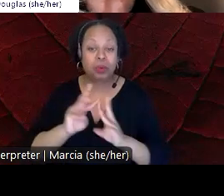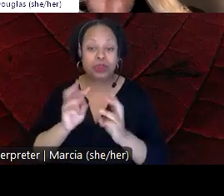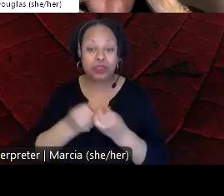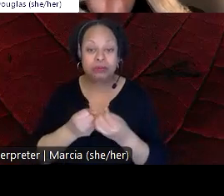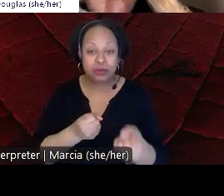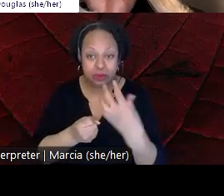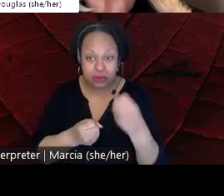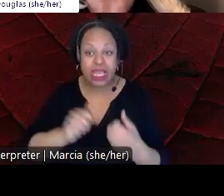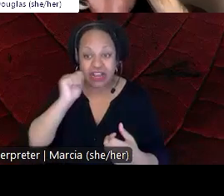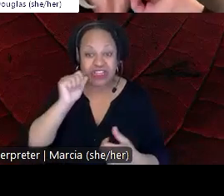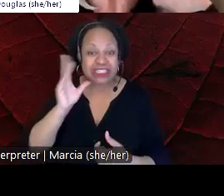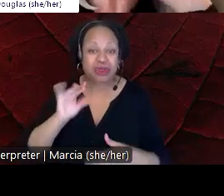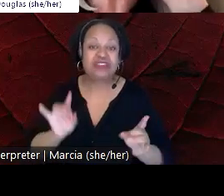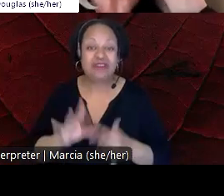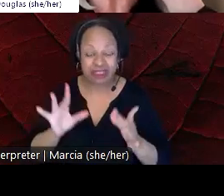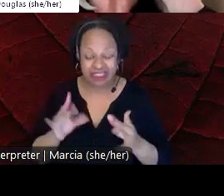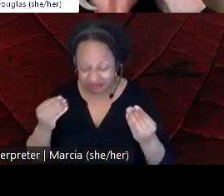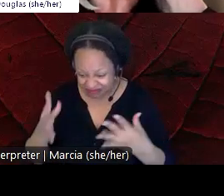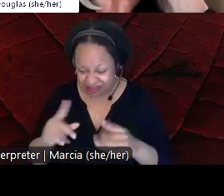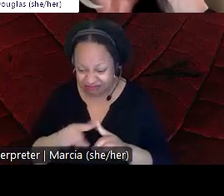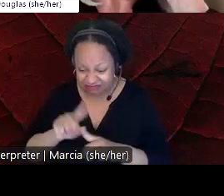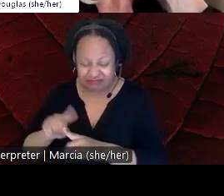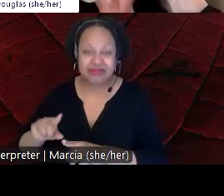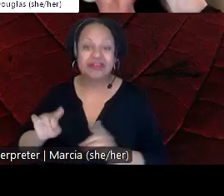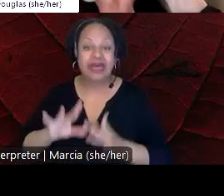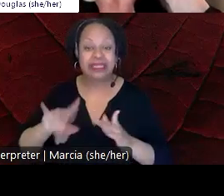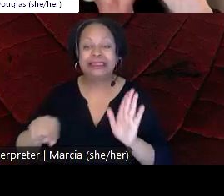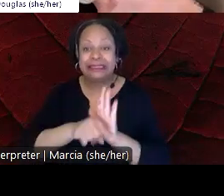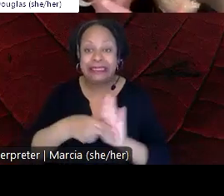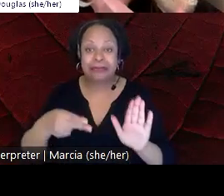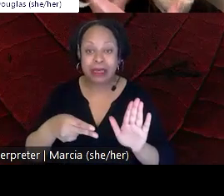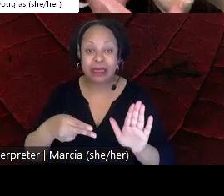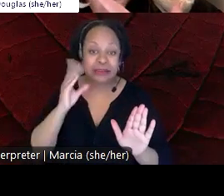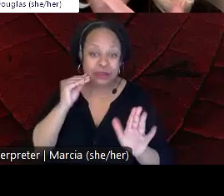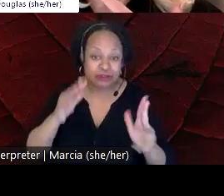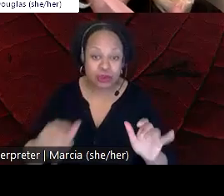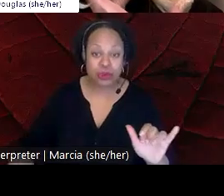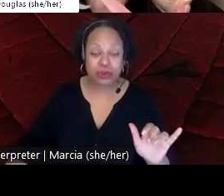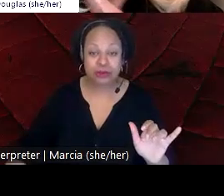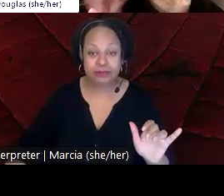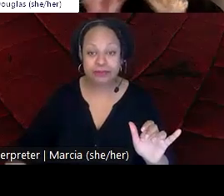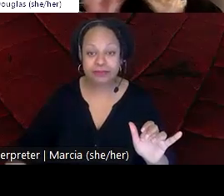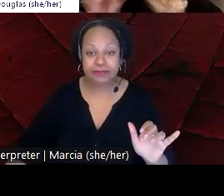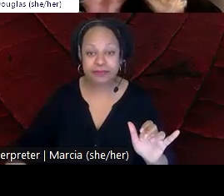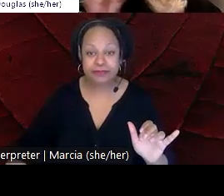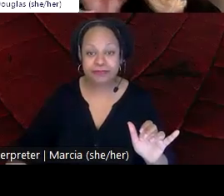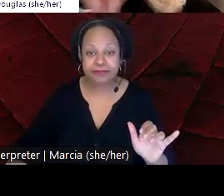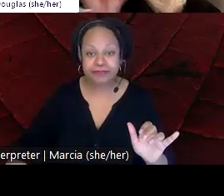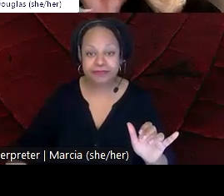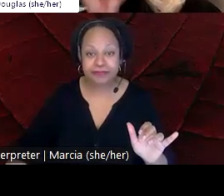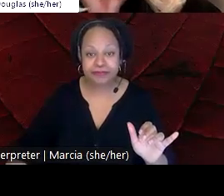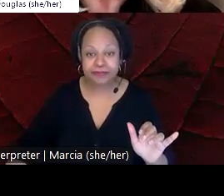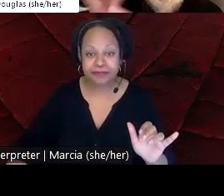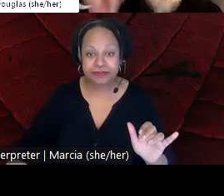des expériences au quotidien de violence et de stigmates, que ce soit donc